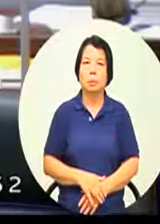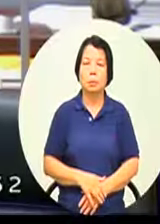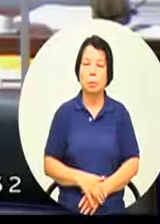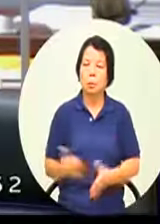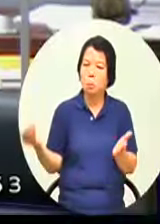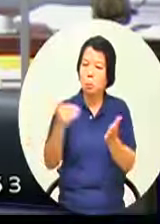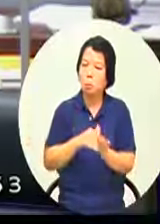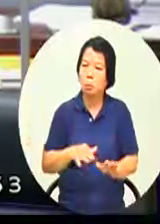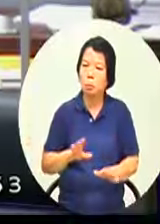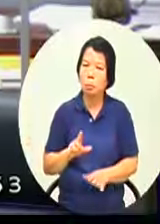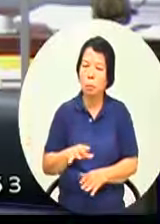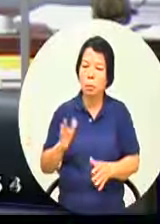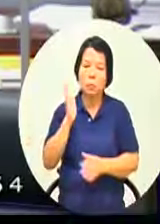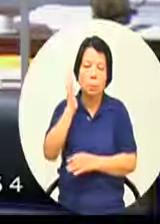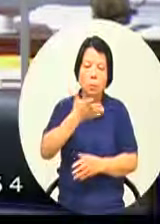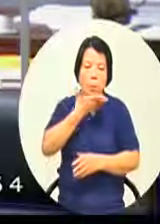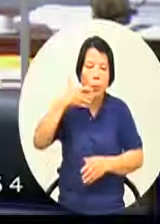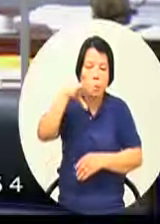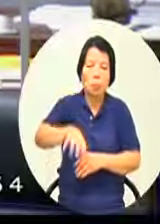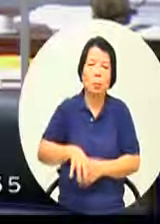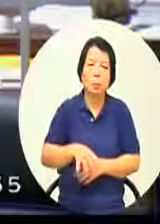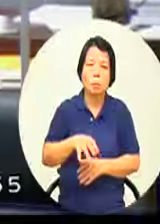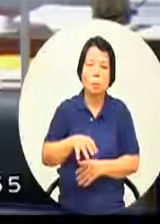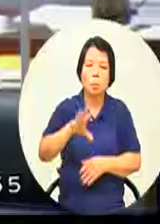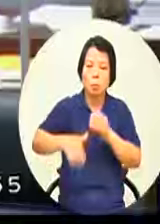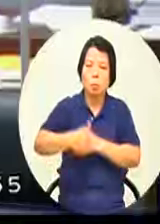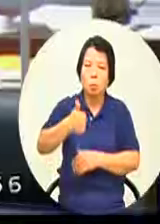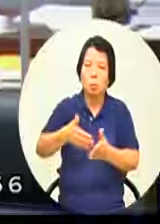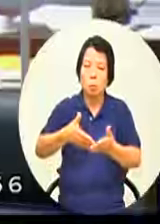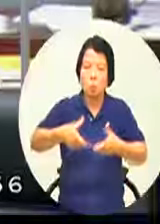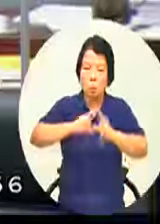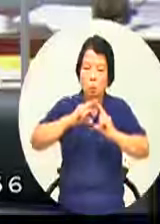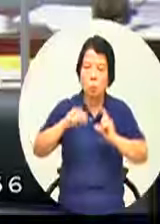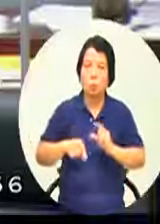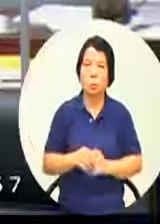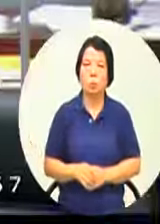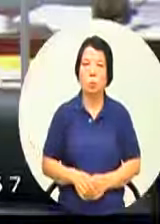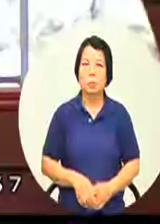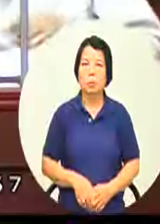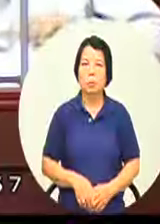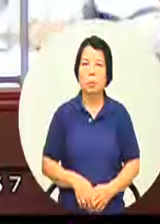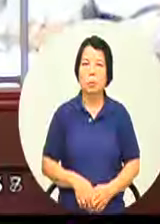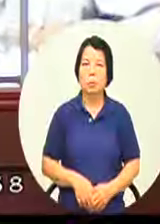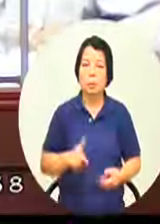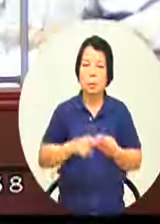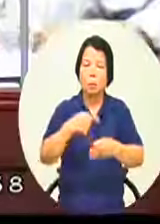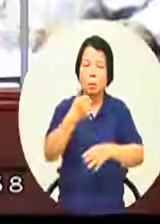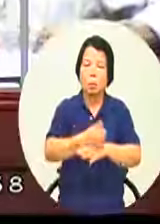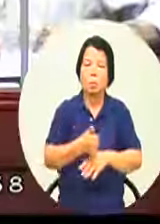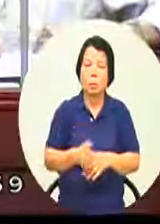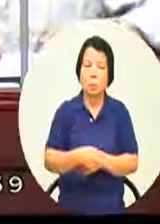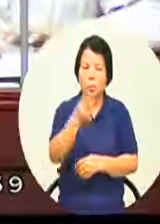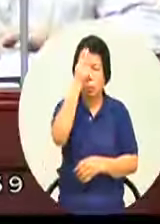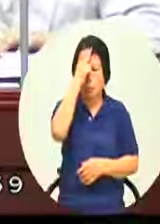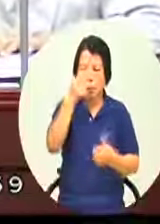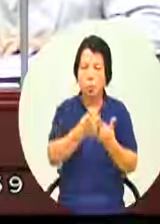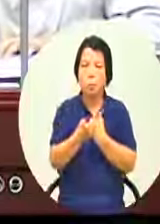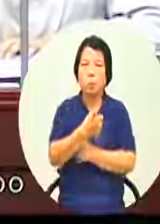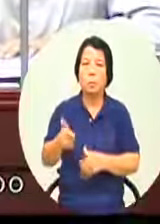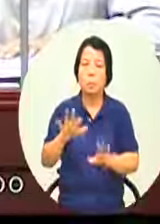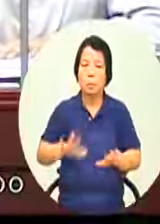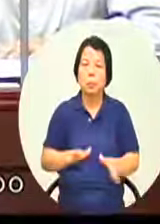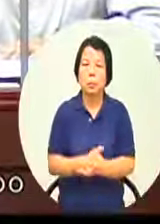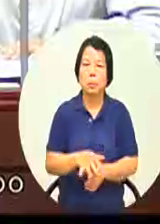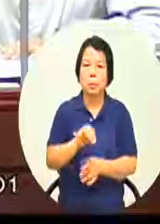底怎么样了？水利局局长能不能做简单的一个答复？ 局长答复。 谢谢主席，谢谢陈议员哈。那这个位置